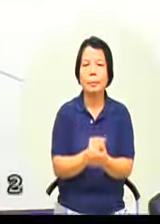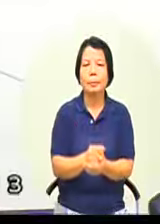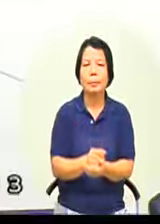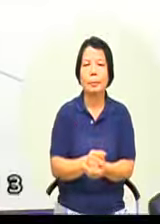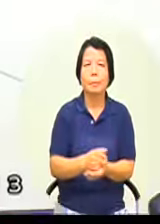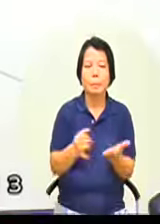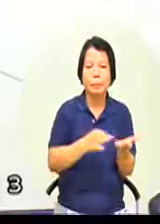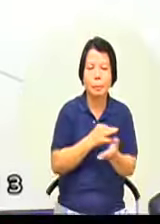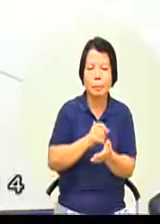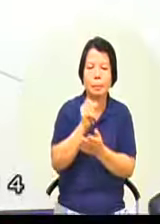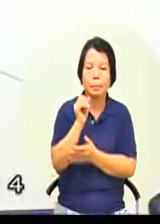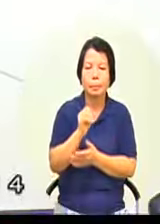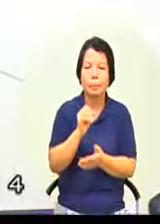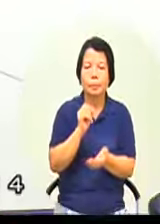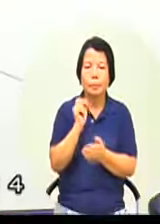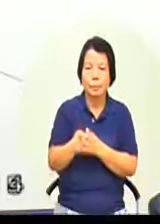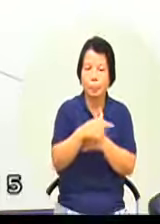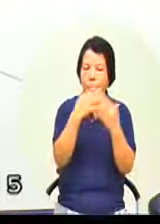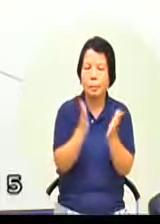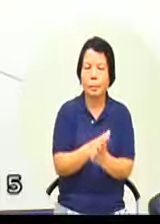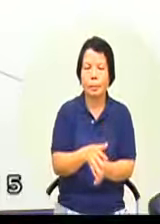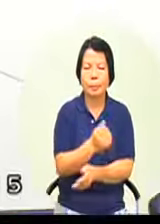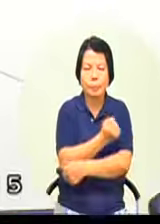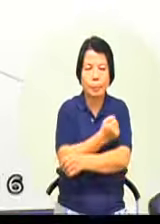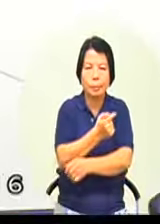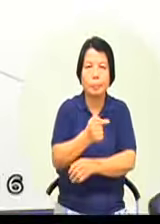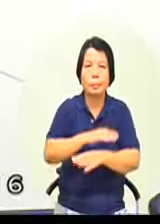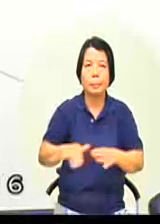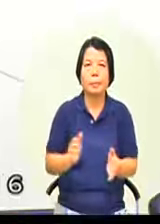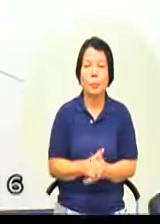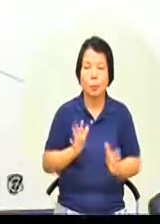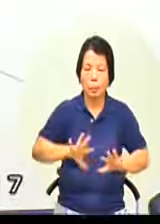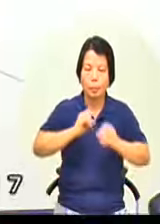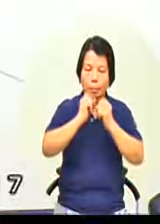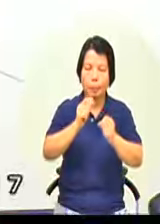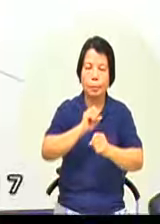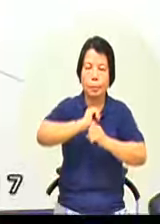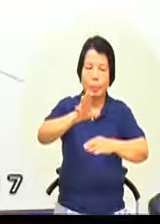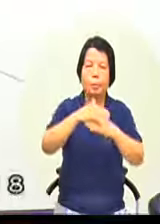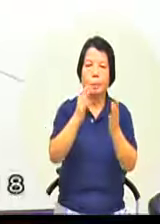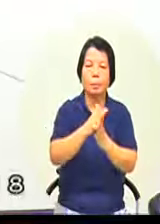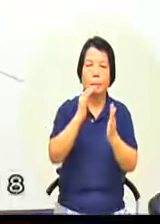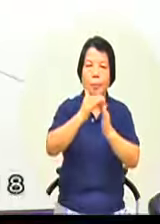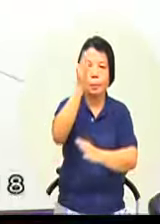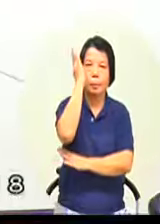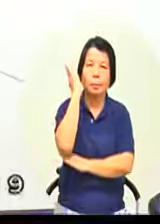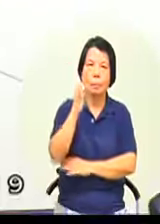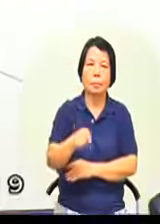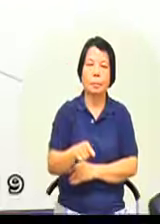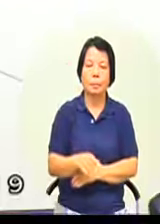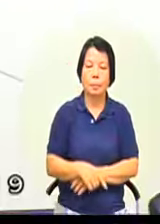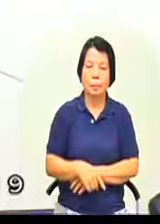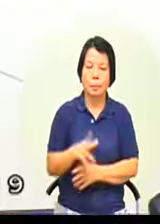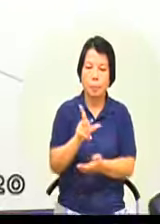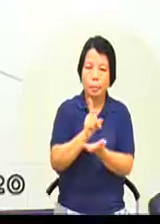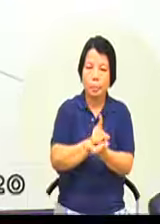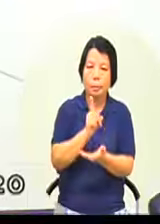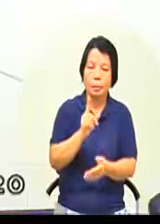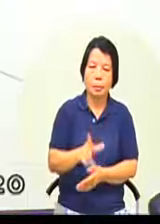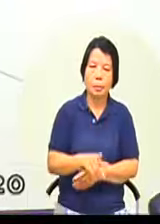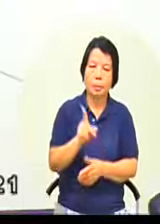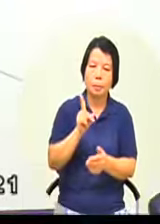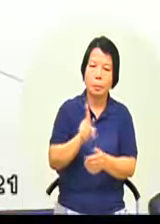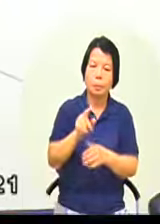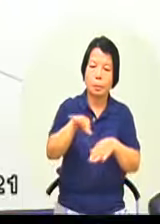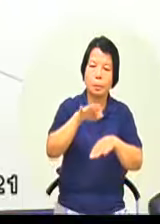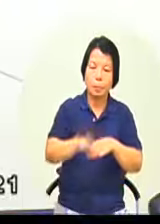天。所以我在这里要呼吁我们这个政府啊，应该要借由这一次，大家一定要